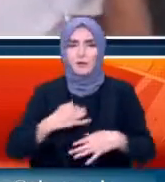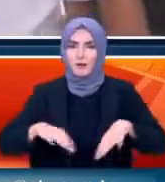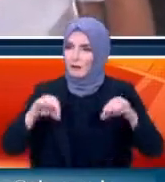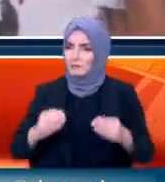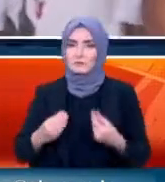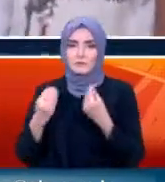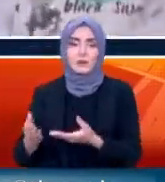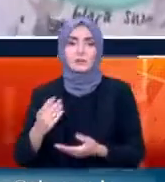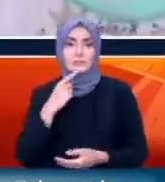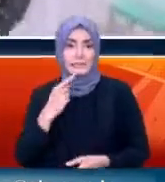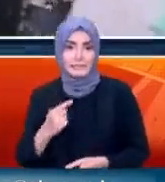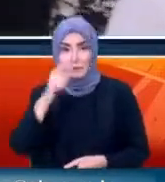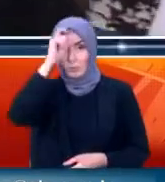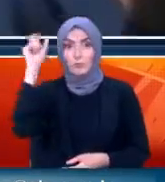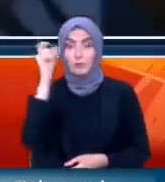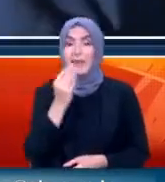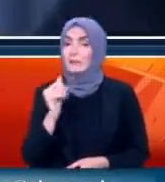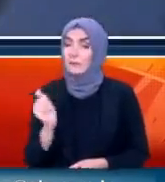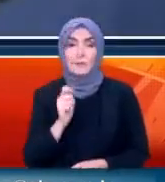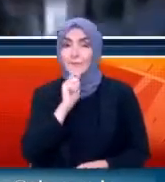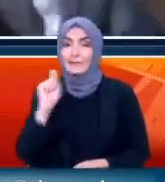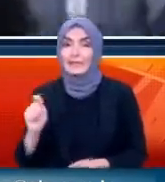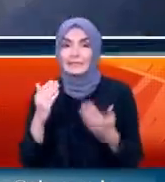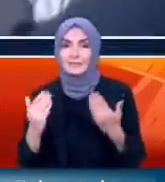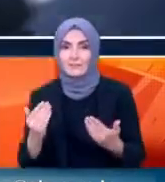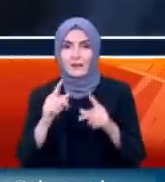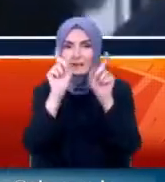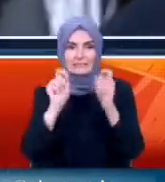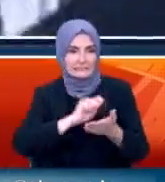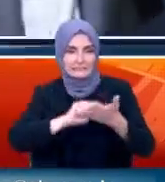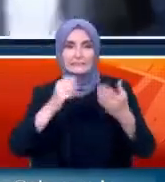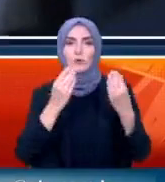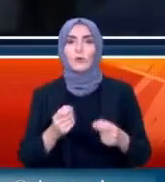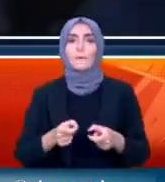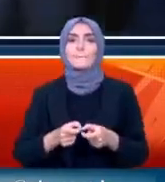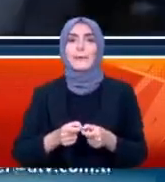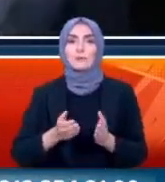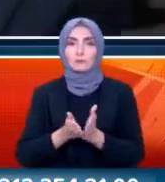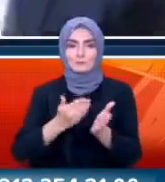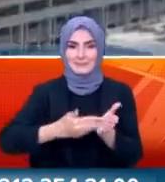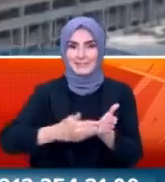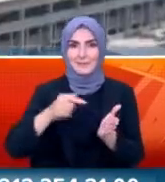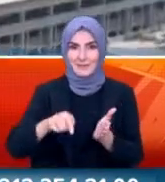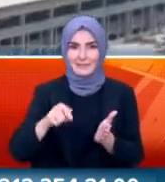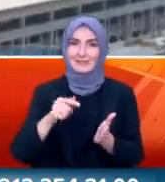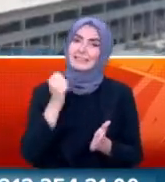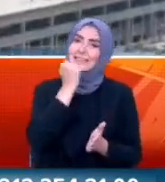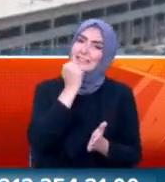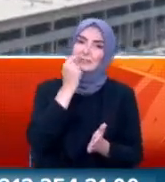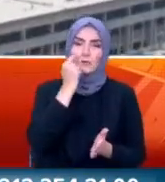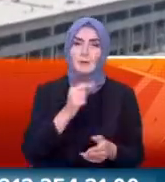yönetimine en önemli teklifi ise haritadan silinen Beyrut Limanı yerine geçici olarak Mersin Limanı'nın kullanılması oldu.